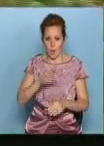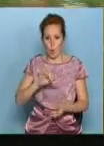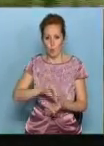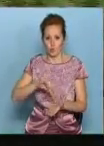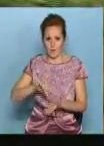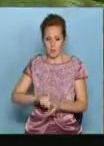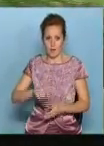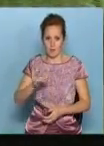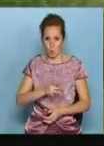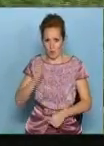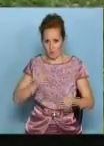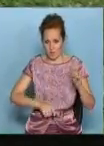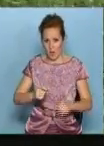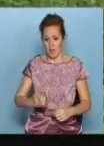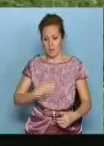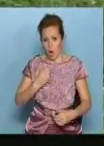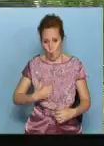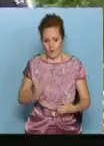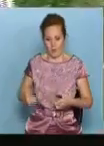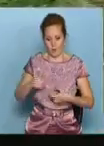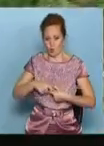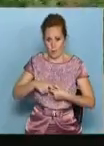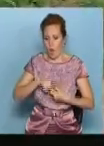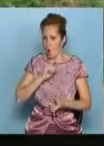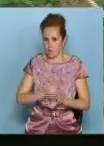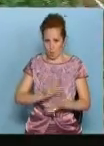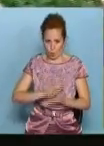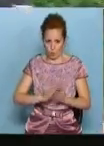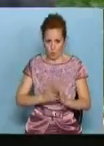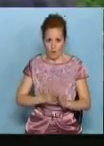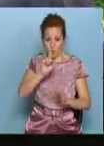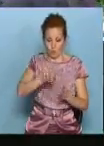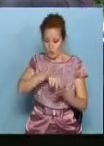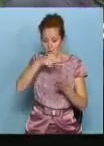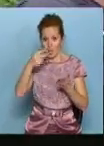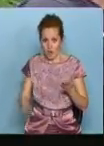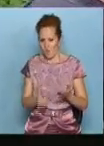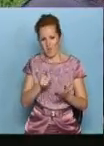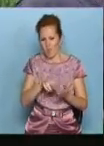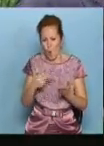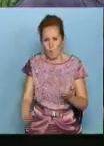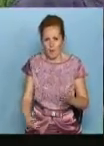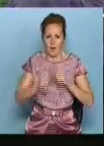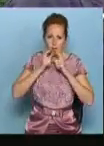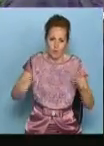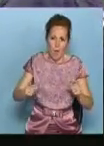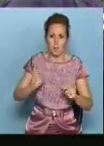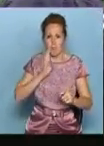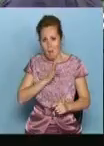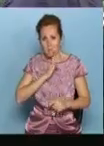фестиваля. Страховка и жумары – обязательные условия. В случае срыва вы никуда не упадете. Не надо там кричать: «Мама,